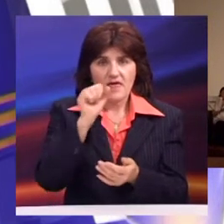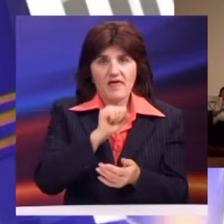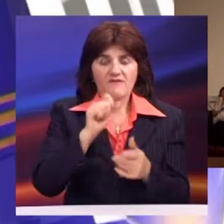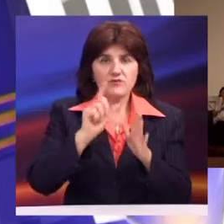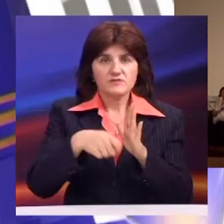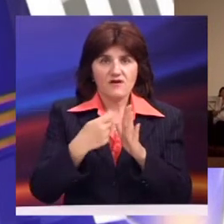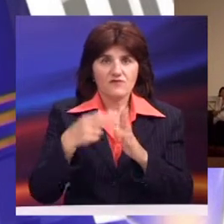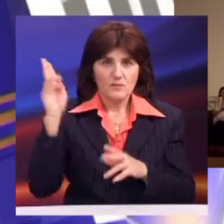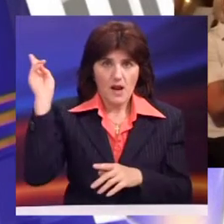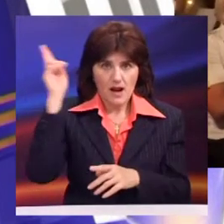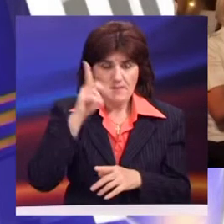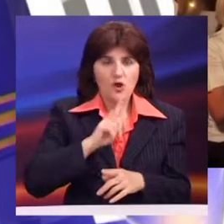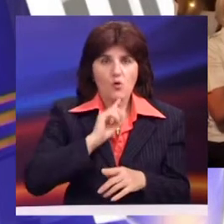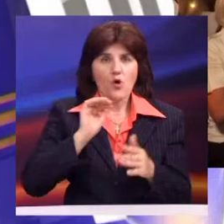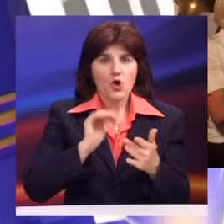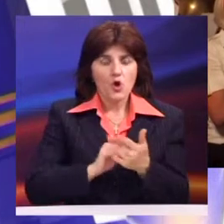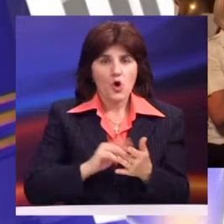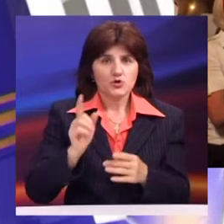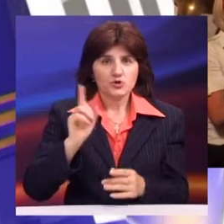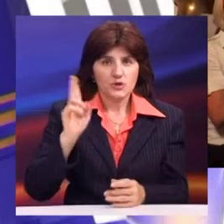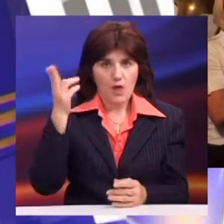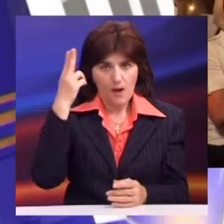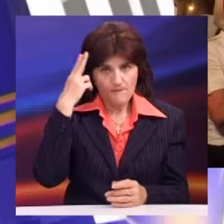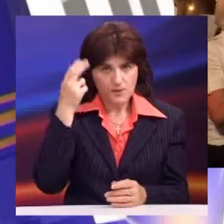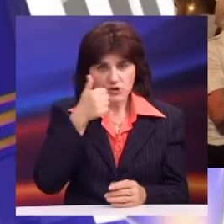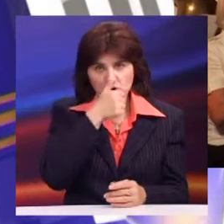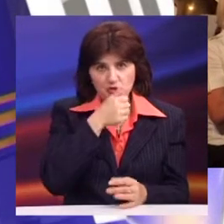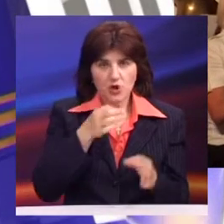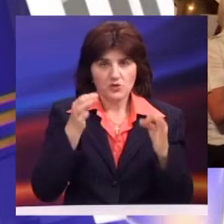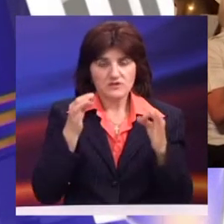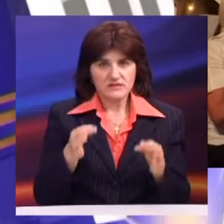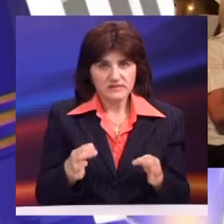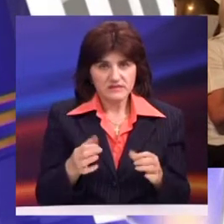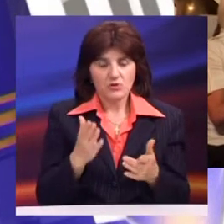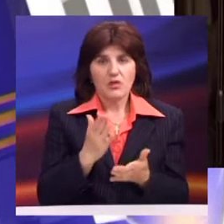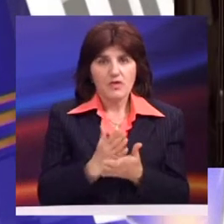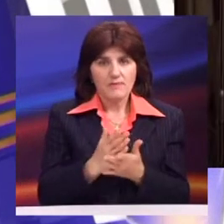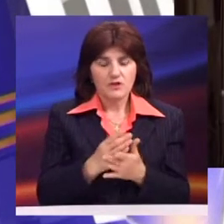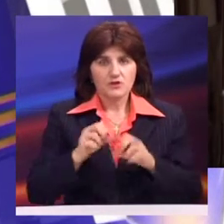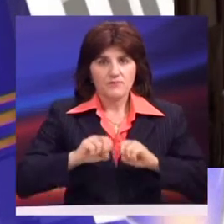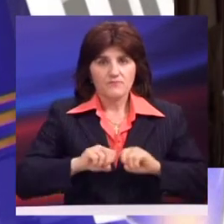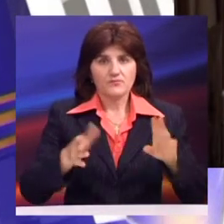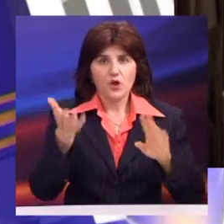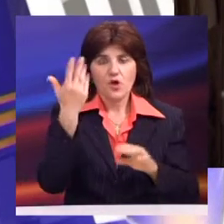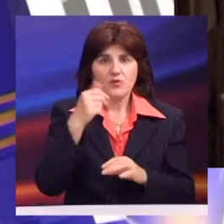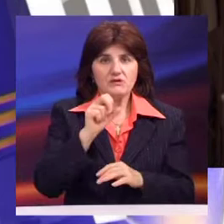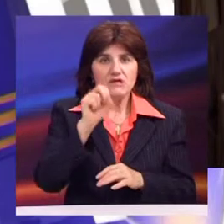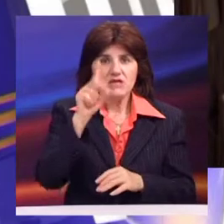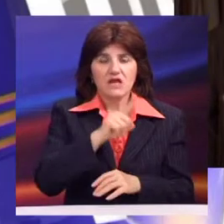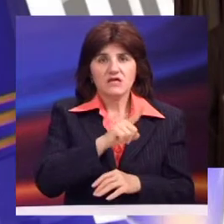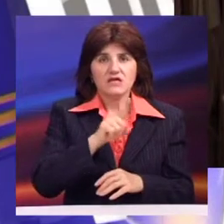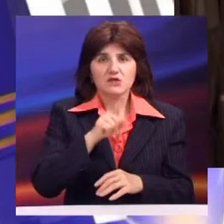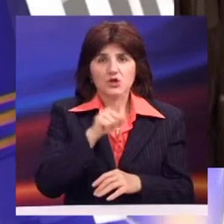festivala evropskog filma Palić, koja još nije poznata, ono što je sigurno jeste da će se festival održati od 13.